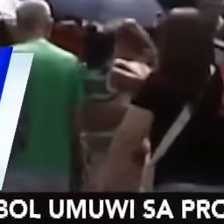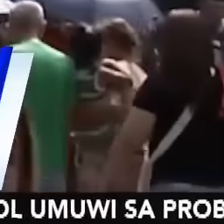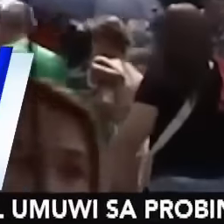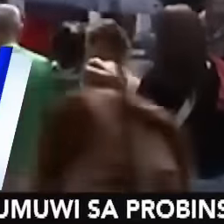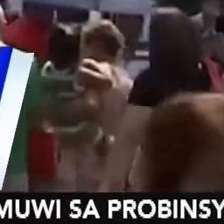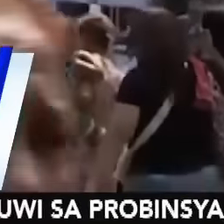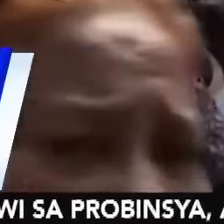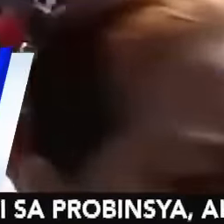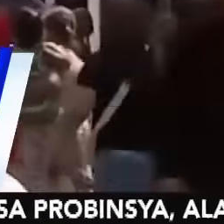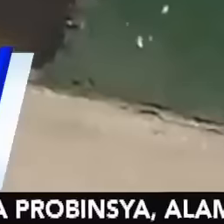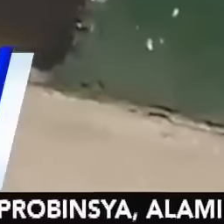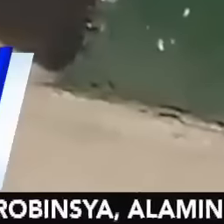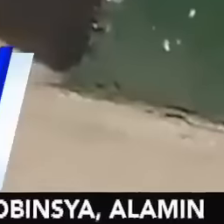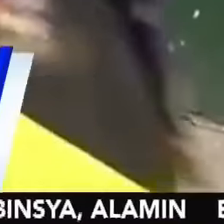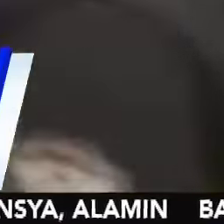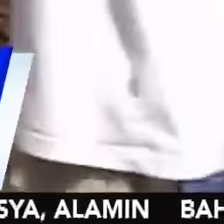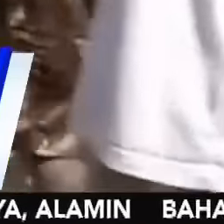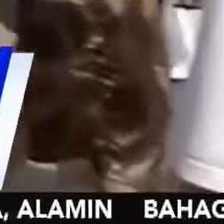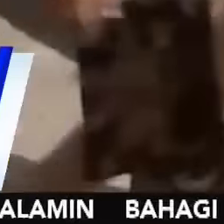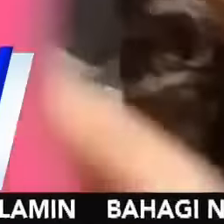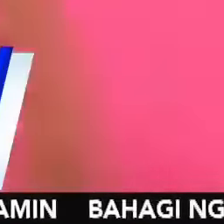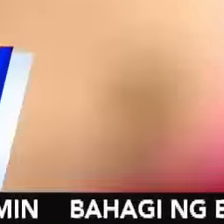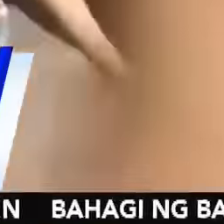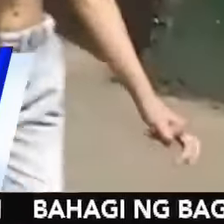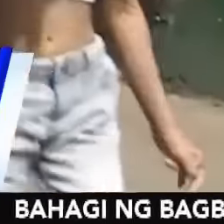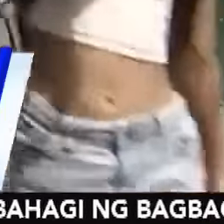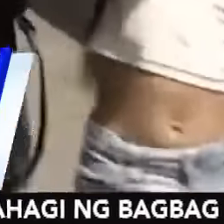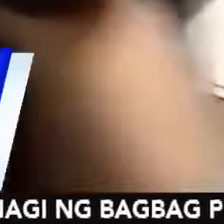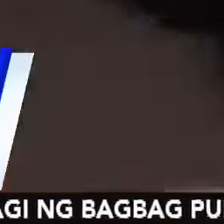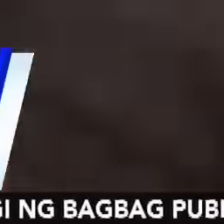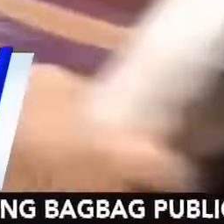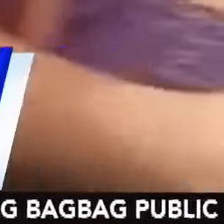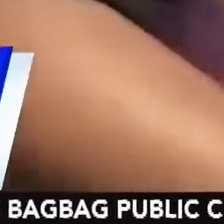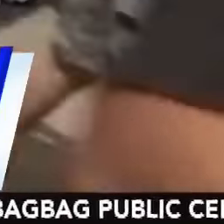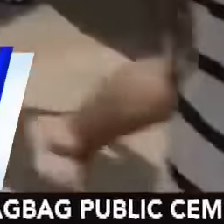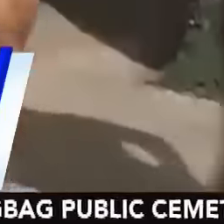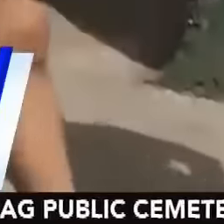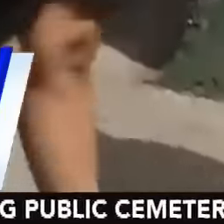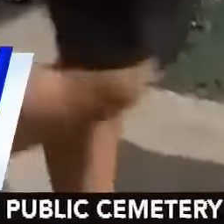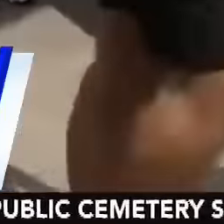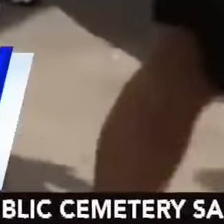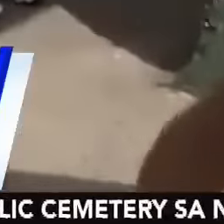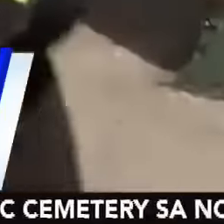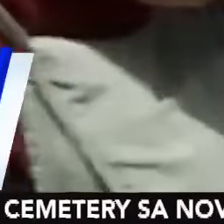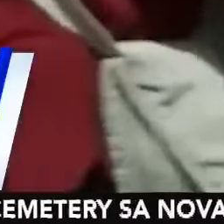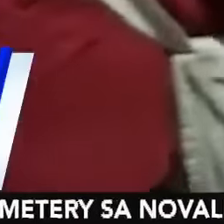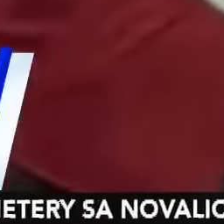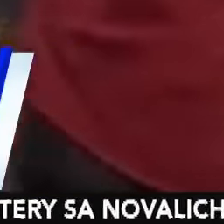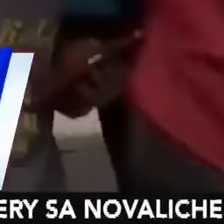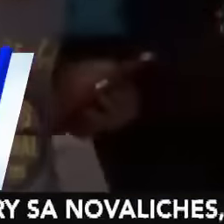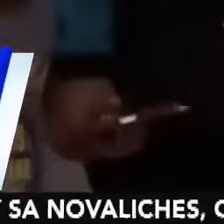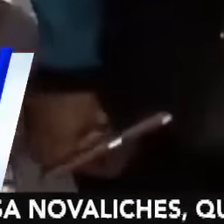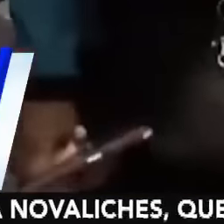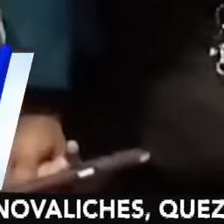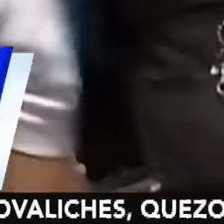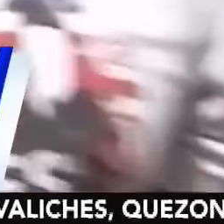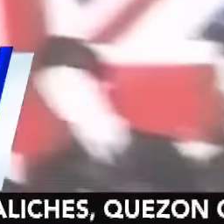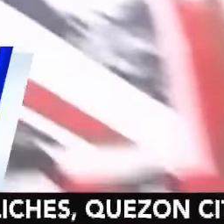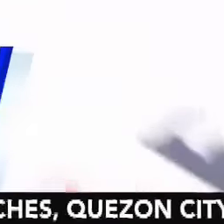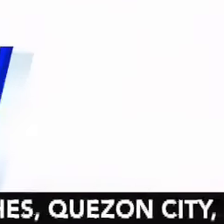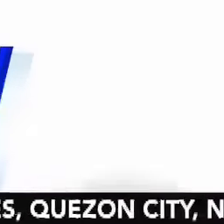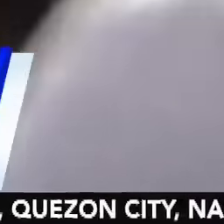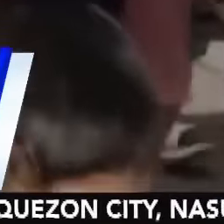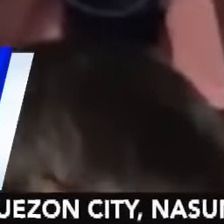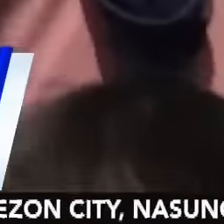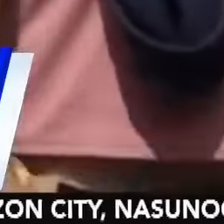Meron ding kamag-anak na o magkakamag-anak na nakasuot ng magkakaparehong t-shirt na may mukha ng kanilang mga yumaong mahal sa